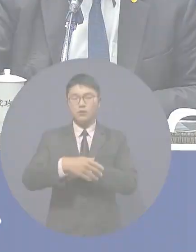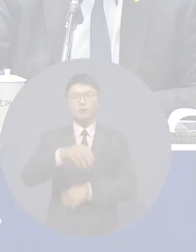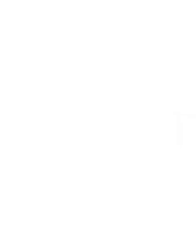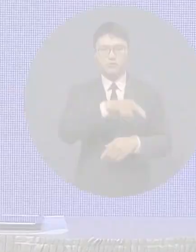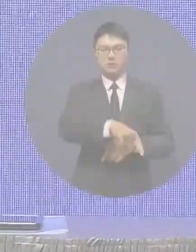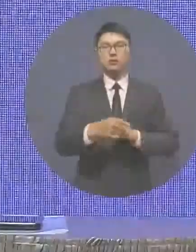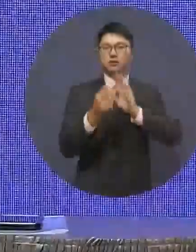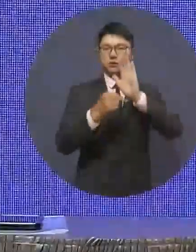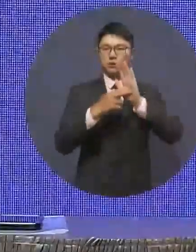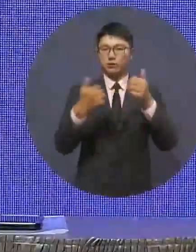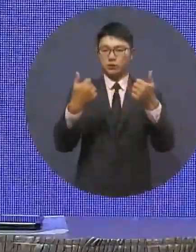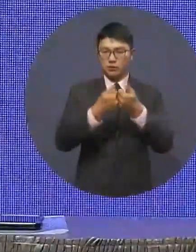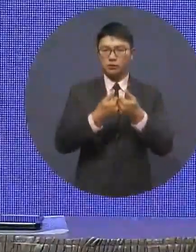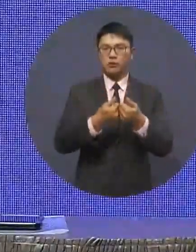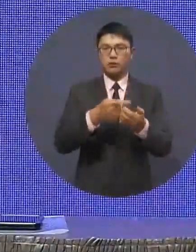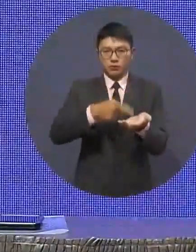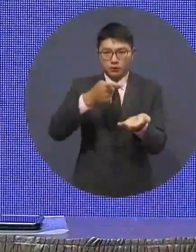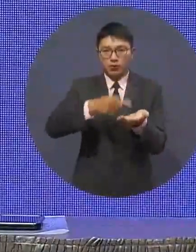51471人。